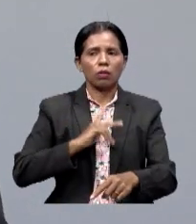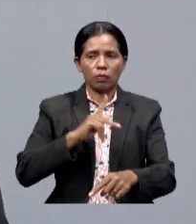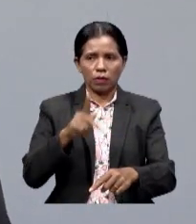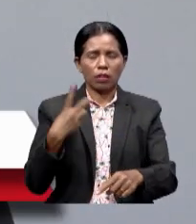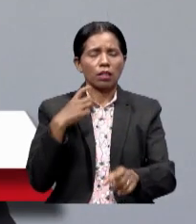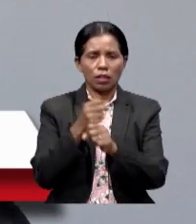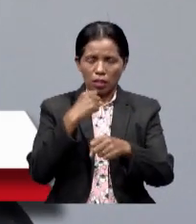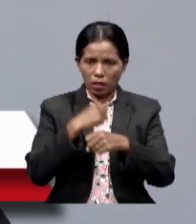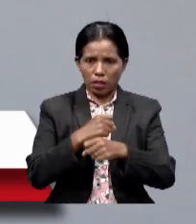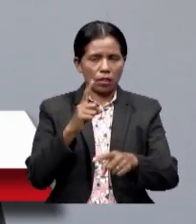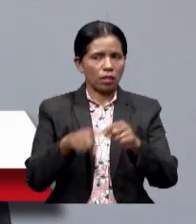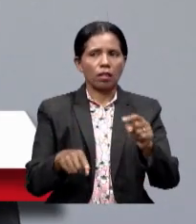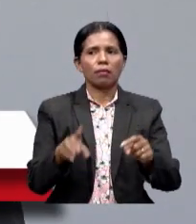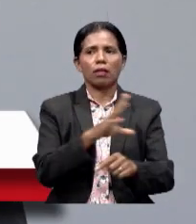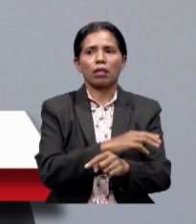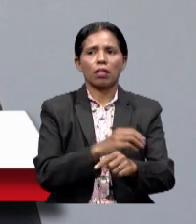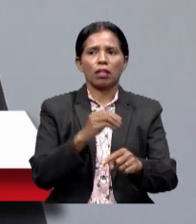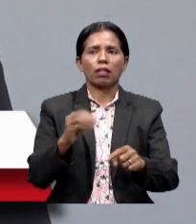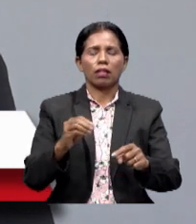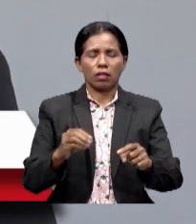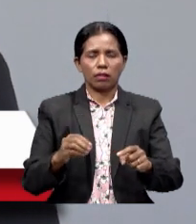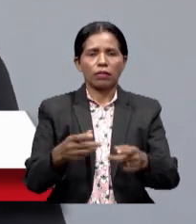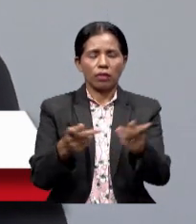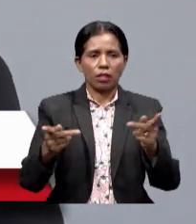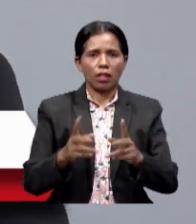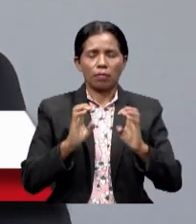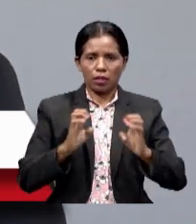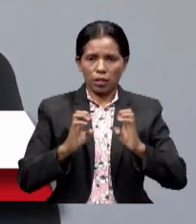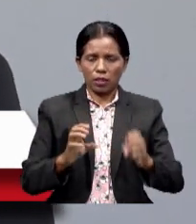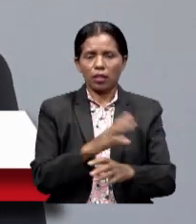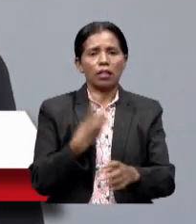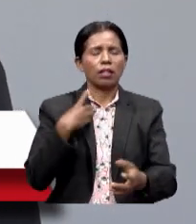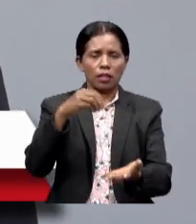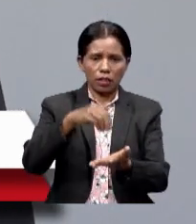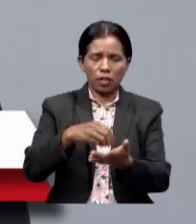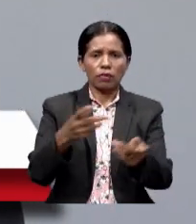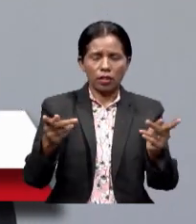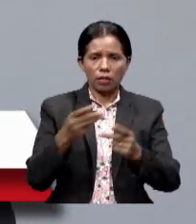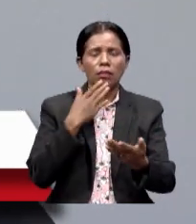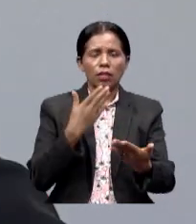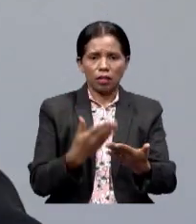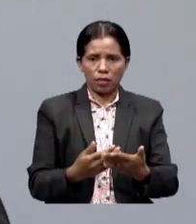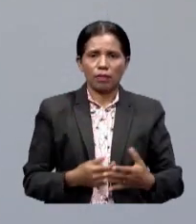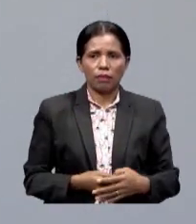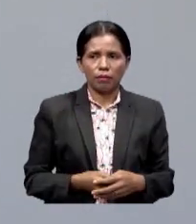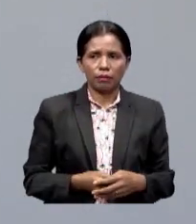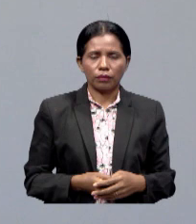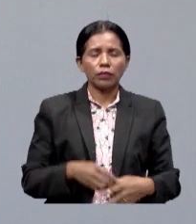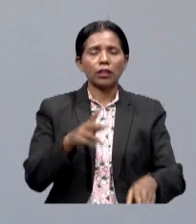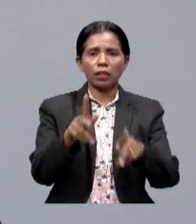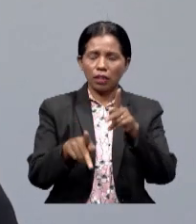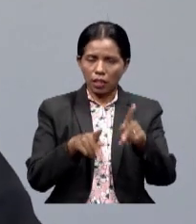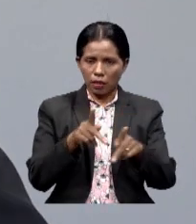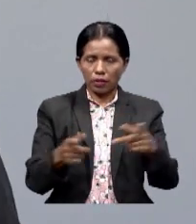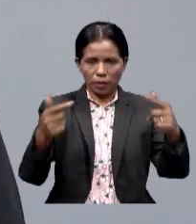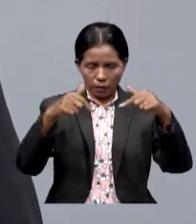staru nih. Nih level terminal emergency emergency nih durante lao. Ata ita tinggi halu terminal dignu. Entau, emasi erbe mai